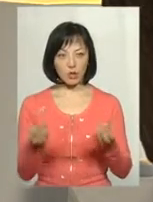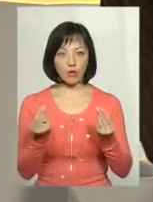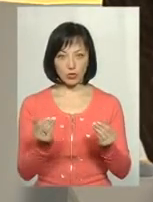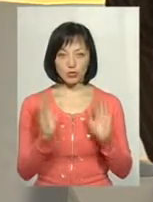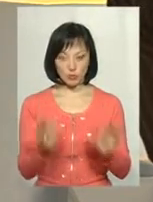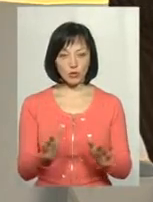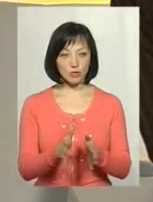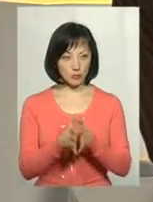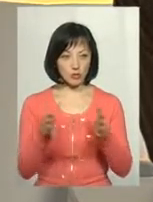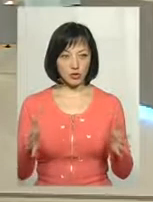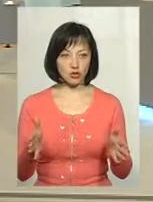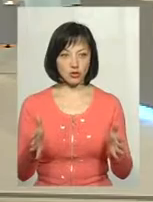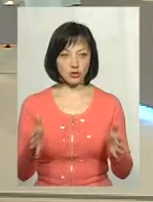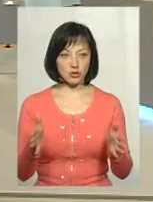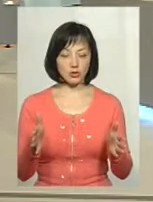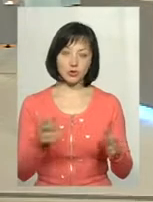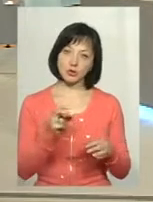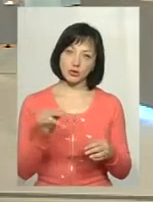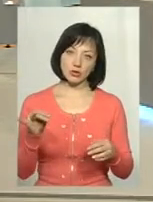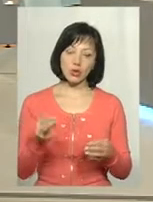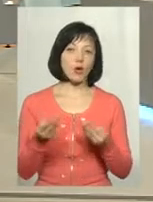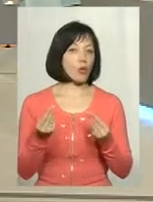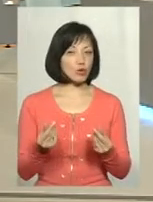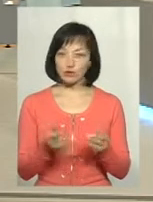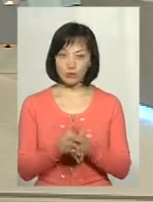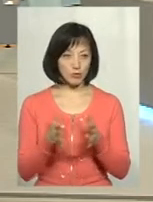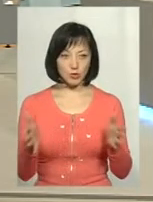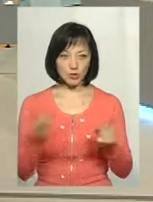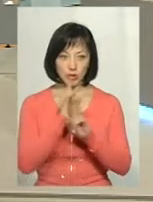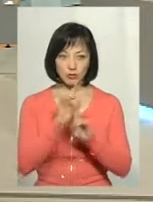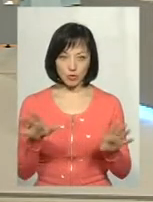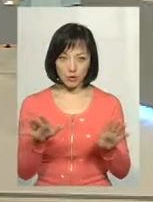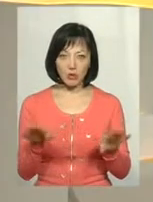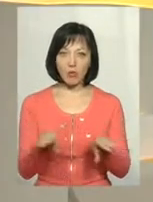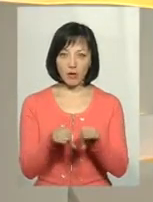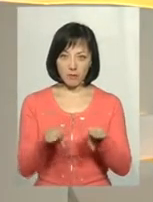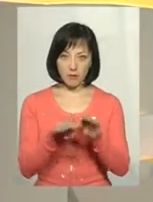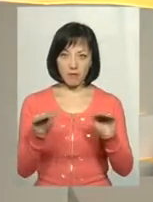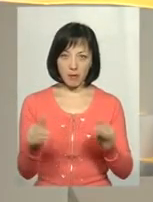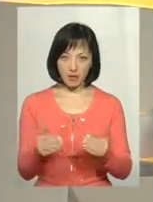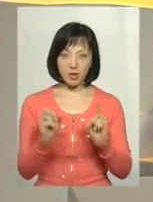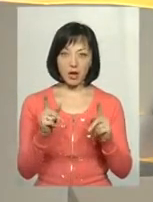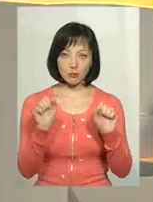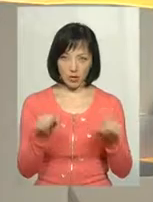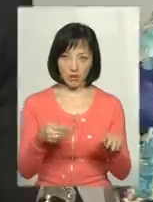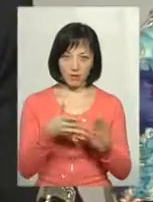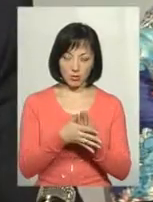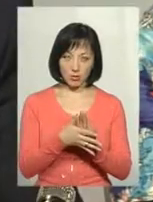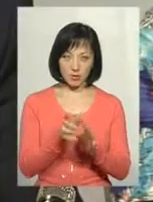більше? Справді коштів чи більше не буде. Коштів буде менше в порівнянні з тим, як змогли